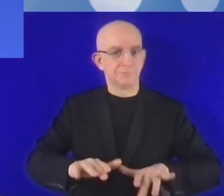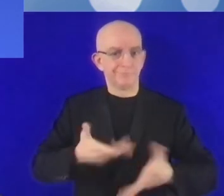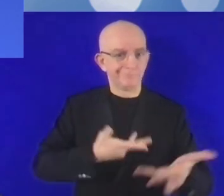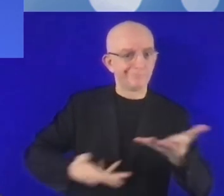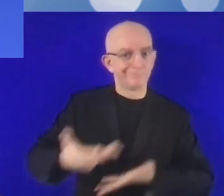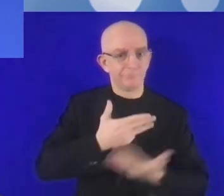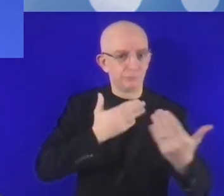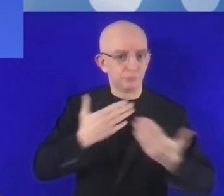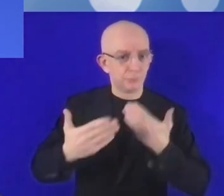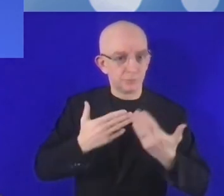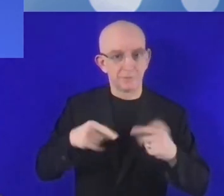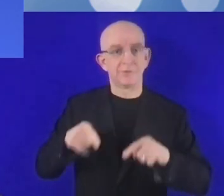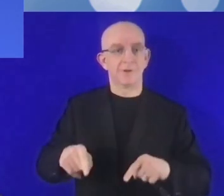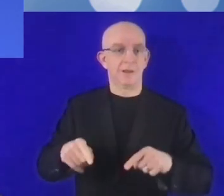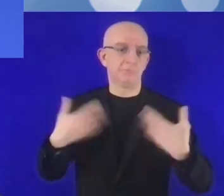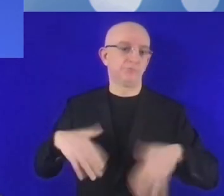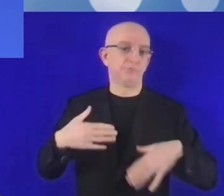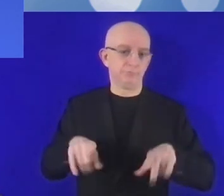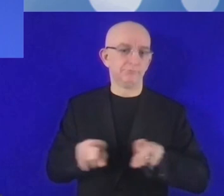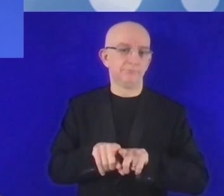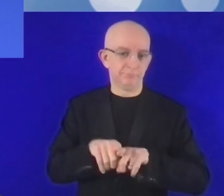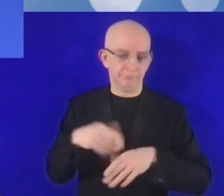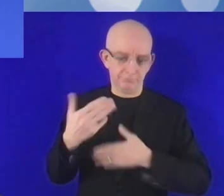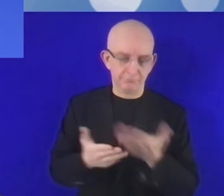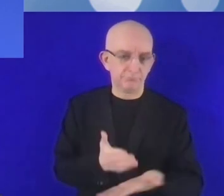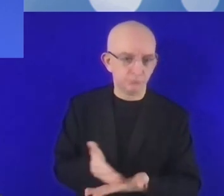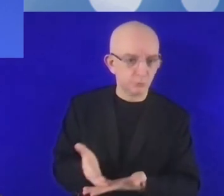有4大方面。第一方面是